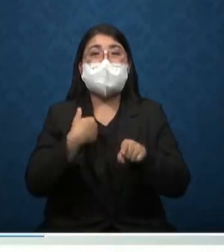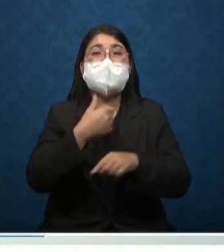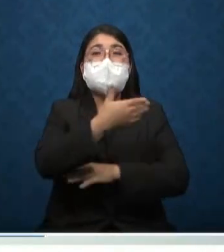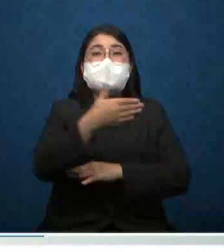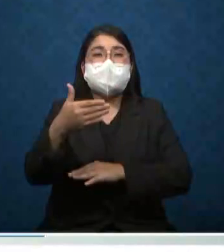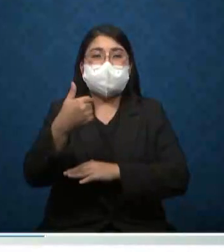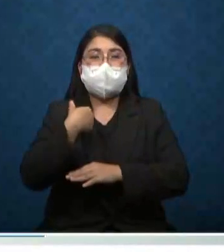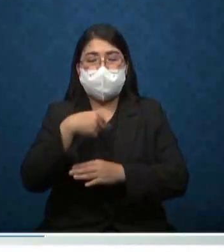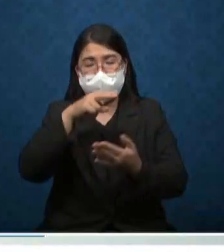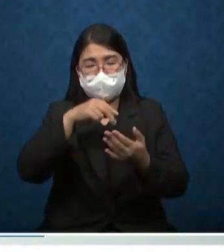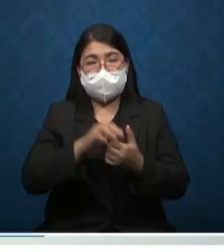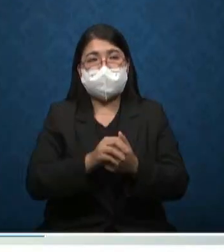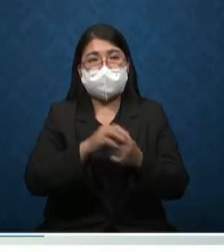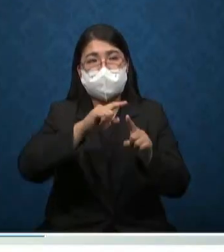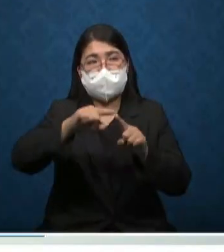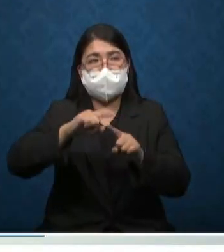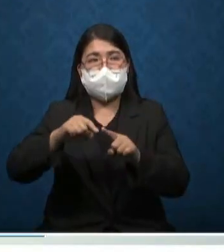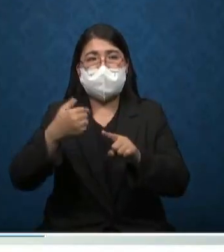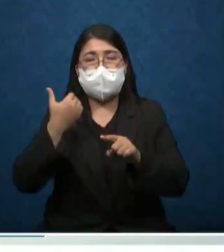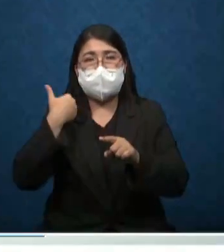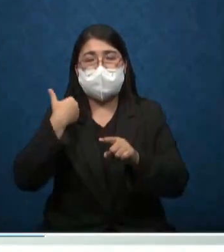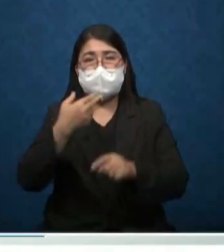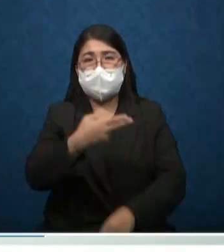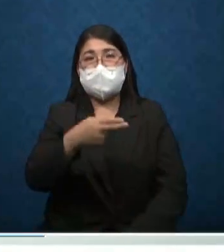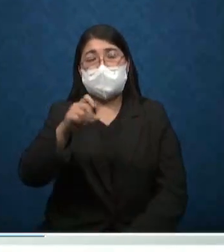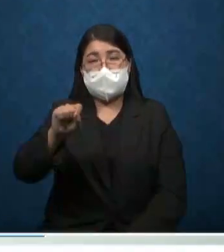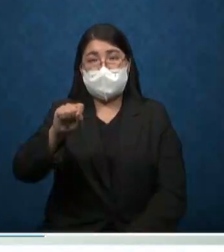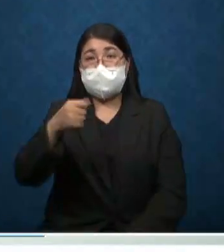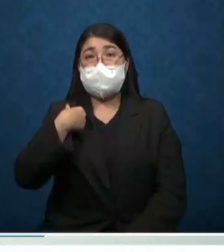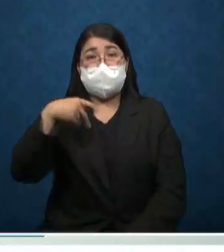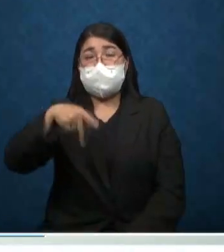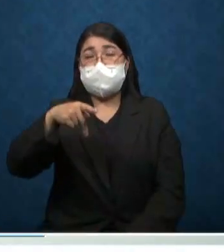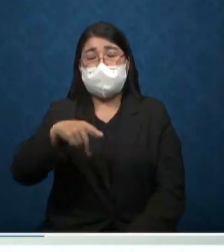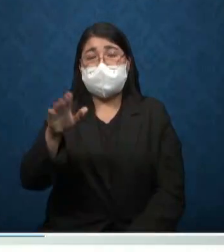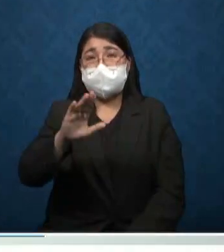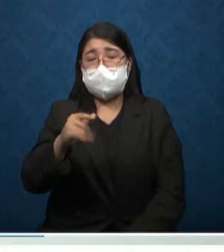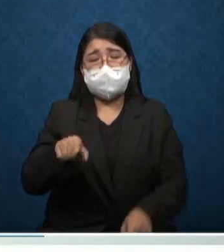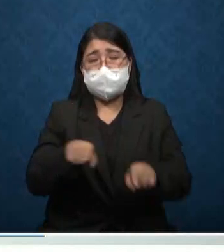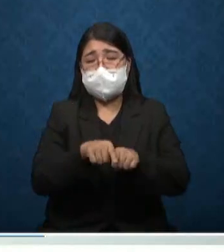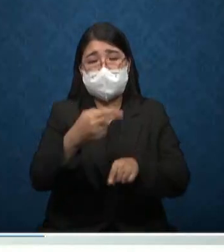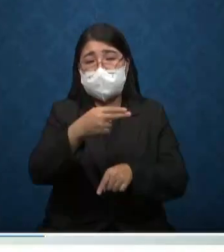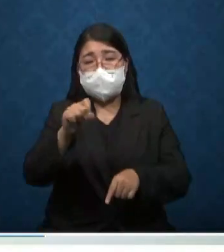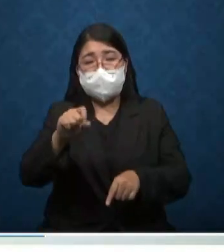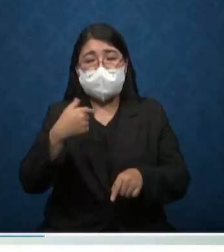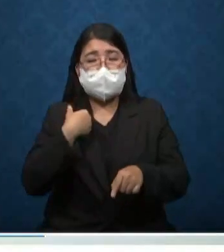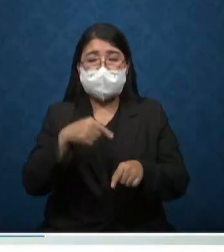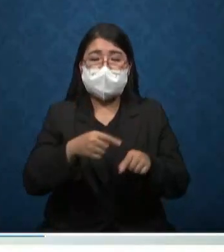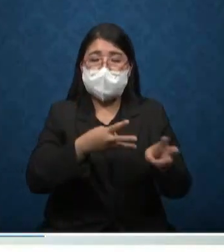รฐานอาชีพก็จะทำให้เป็นหลักสูตรที่ไม่ใช่หลักสูตรพิเศษแต่เป็นหลักสูตร Fast Track เป็นช่องทางที่